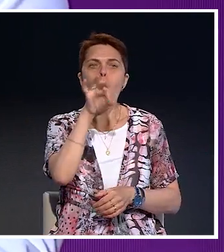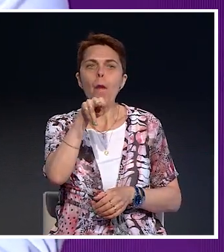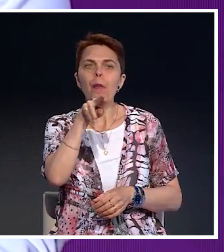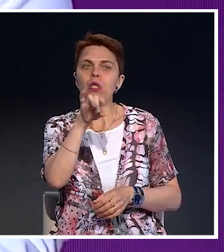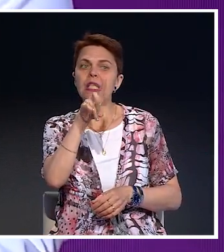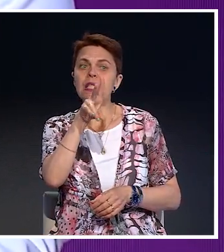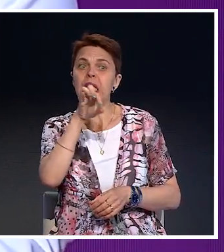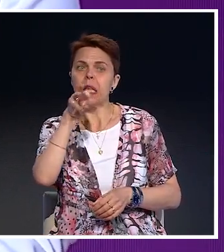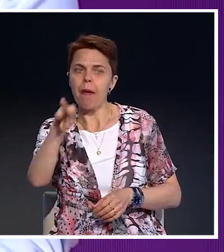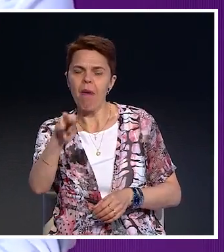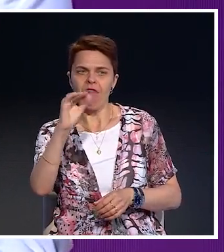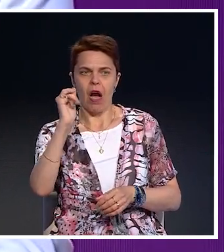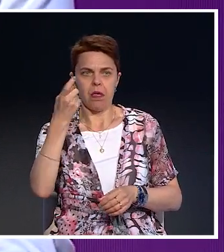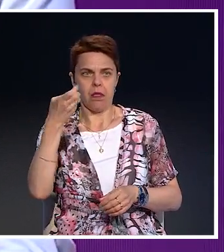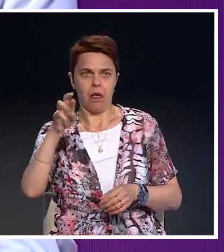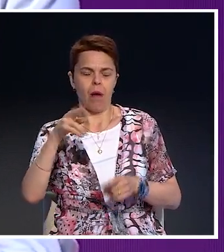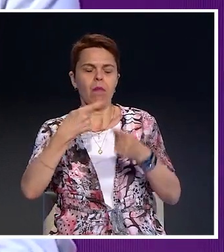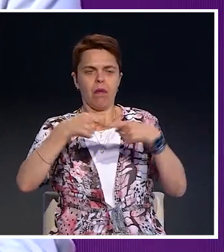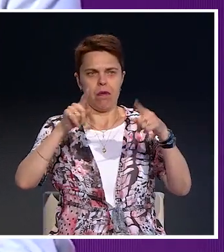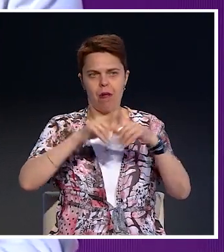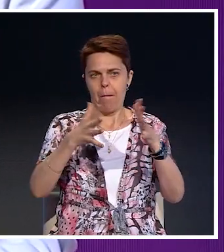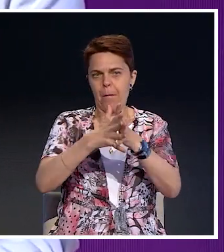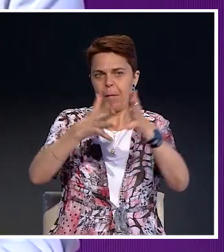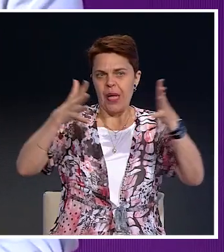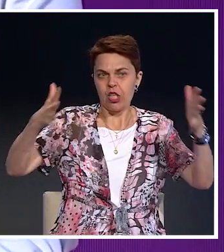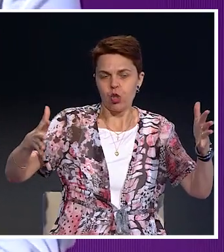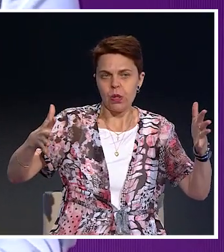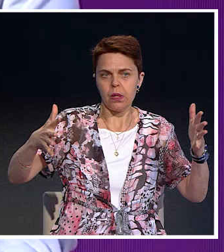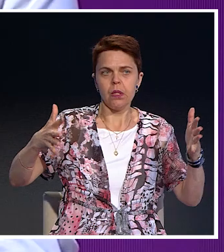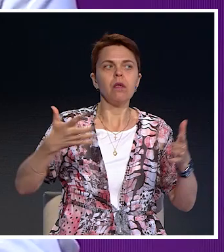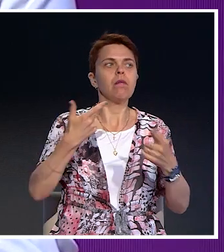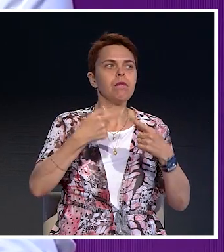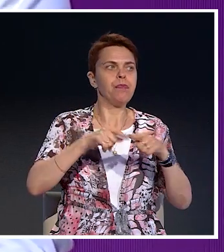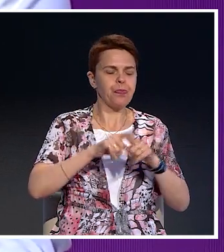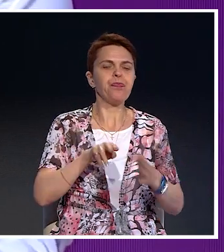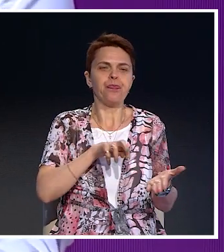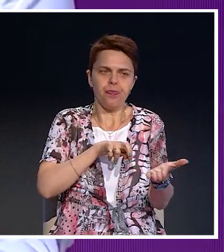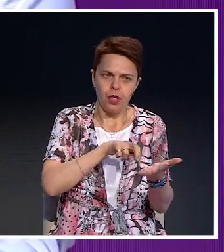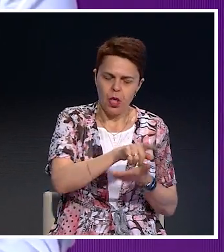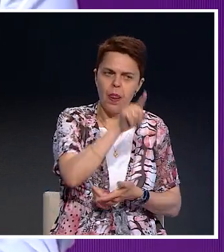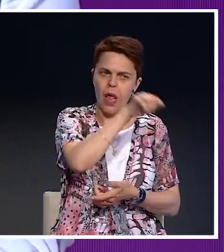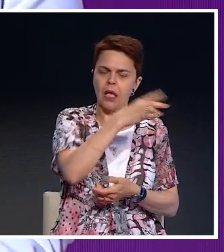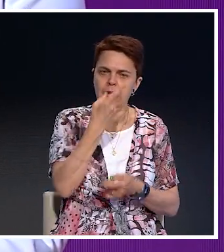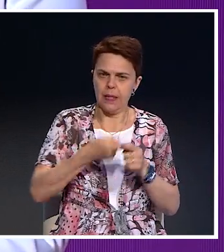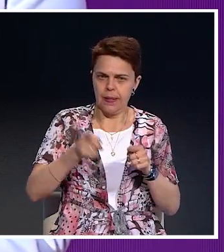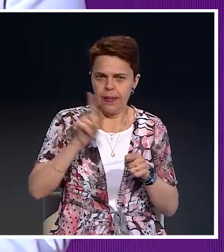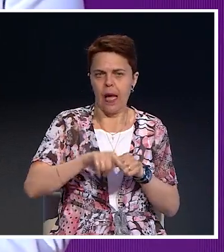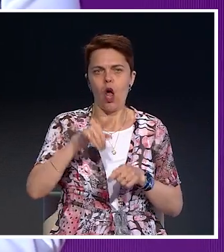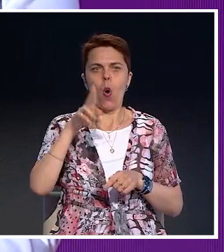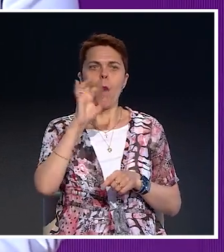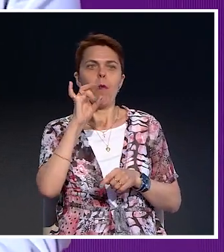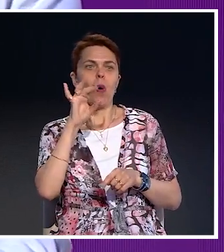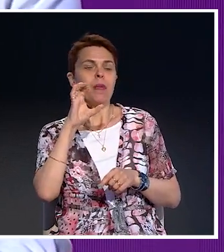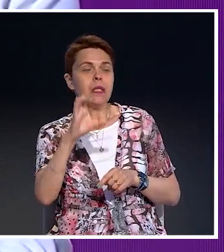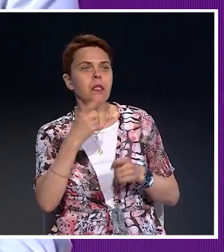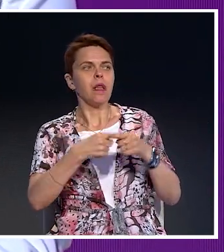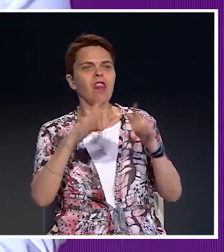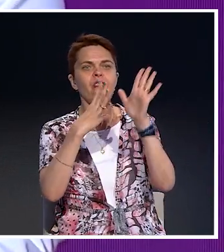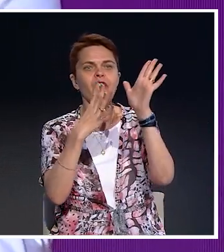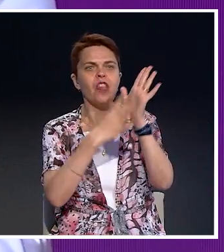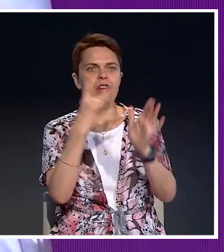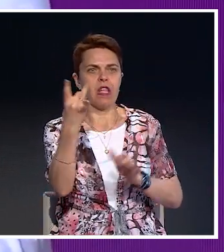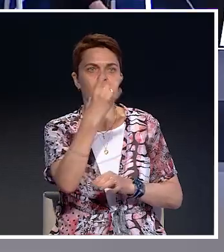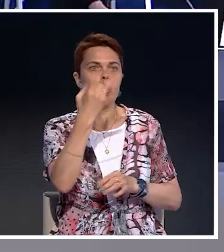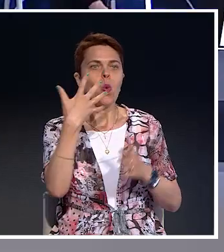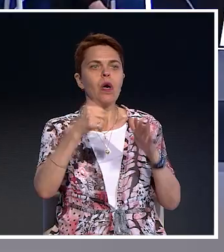опозиційним фракціям і партії більшості, фракції більшості, яка все ж таки пішла на цей компроміс, застави зменшені в 9 разів.